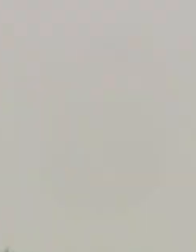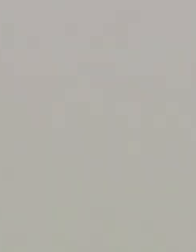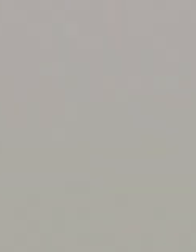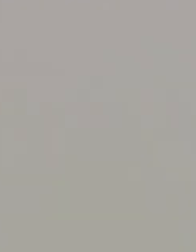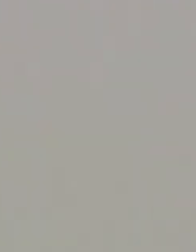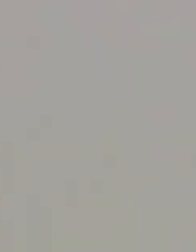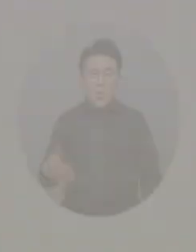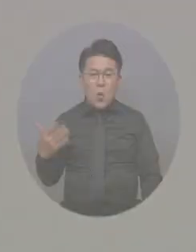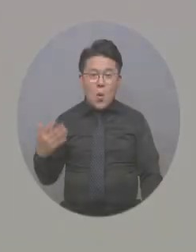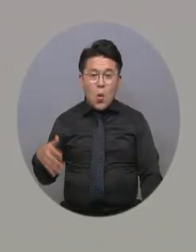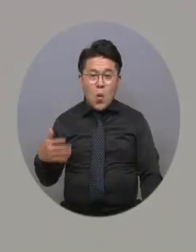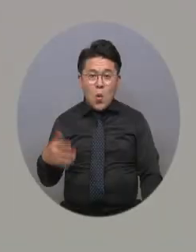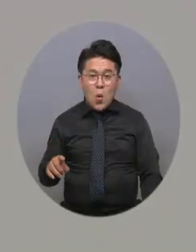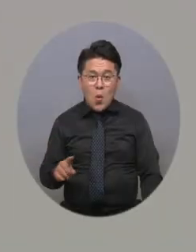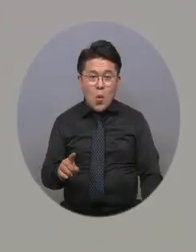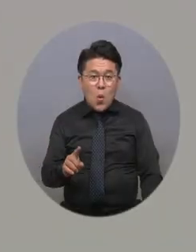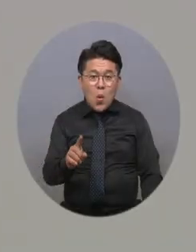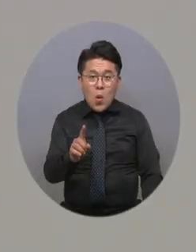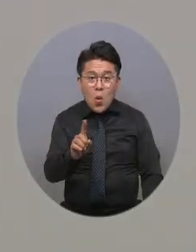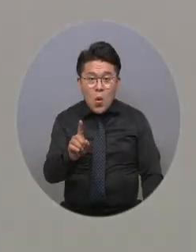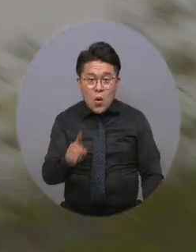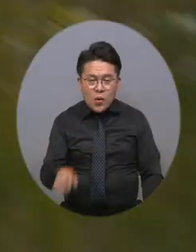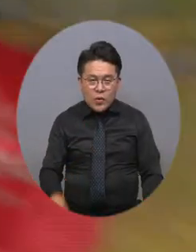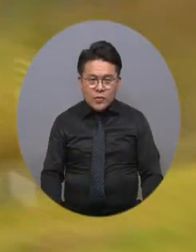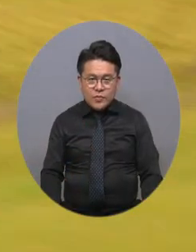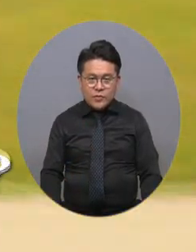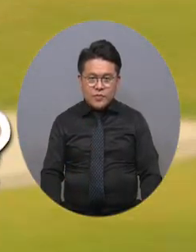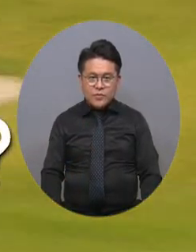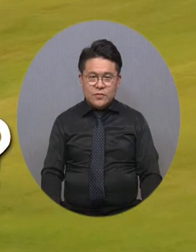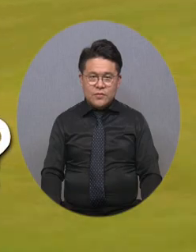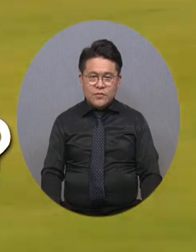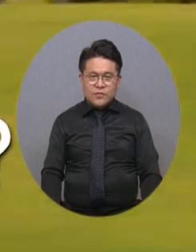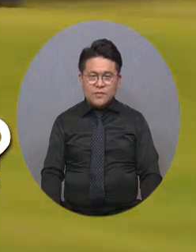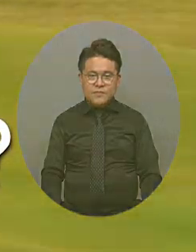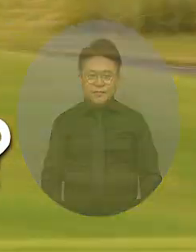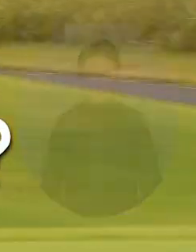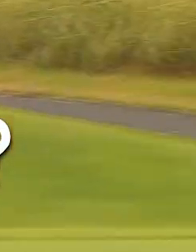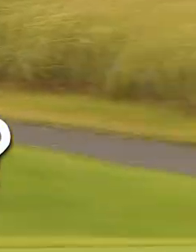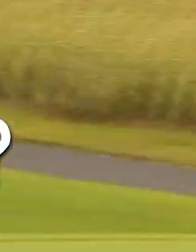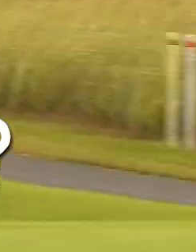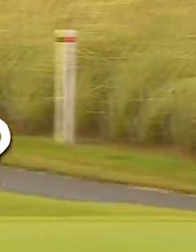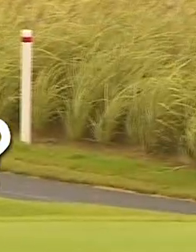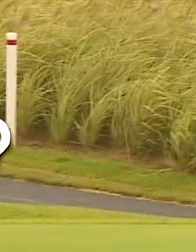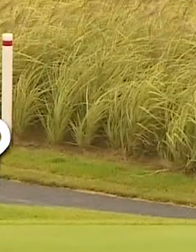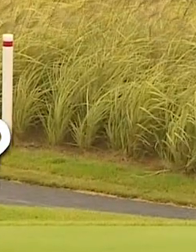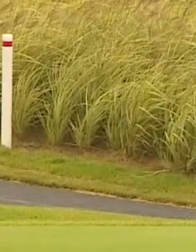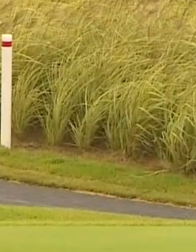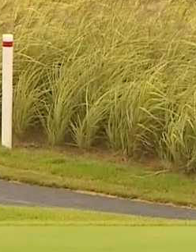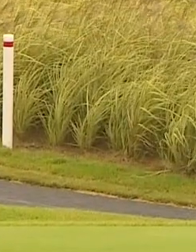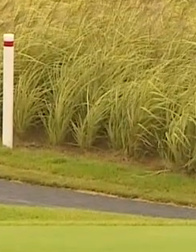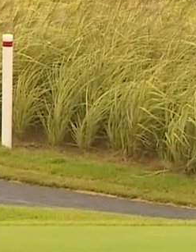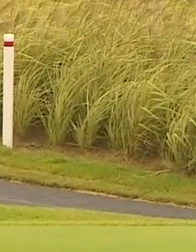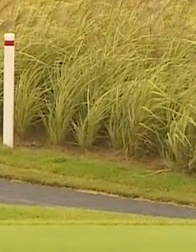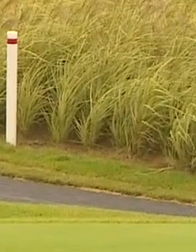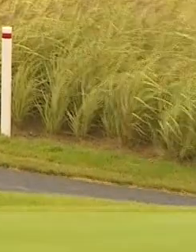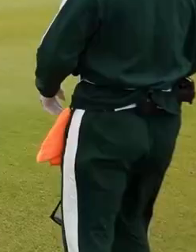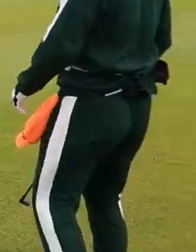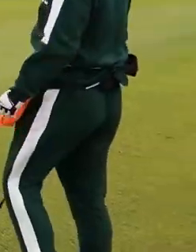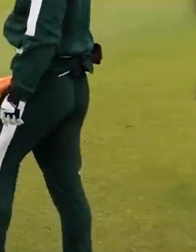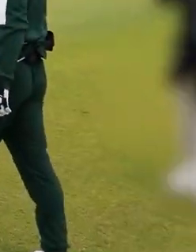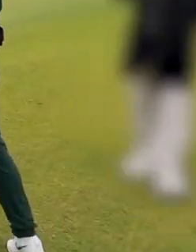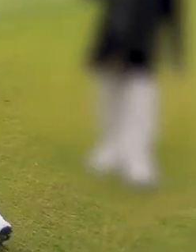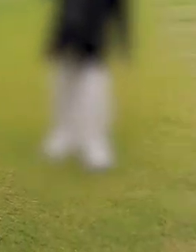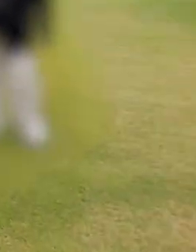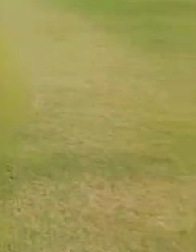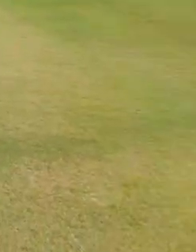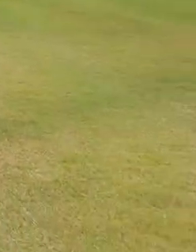90. 오 왼쪽 땡겼다. 어디 갔어? 땡겨졌어. 제가요 내 소중한 사람.